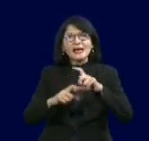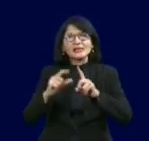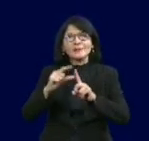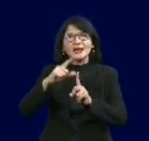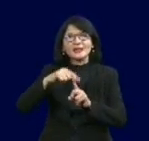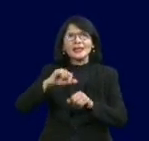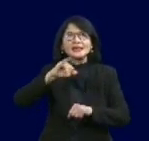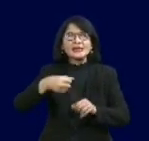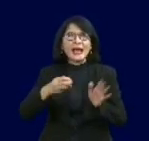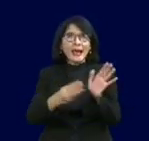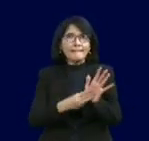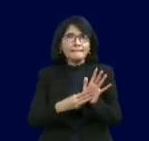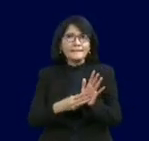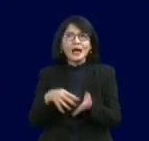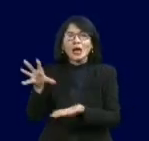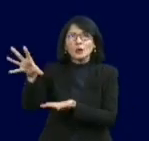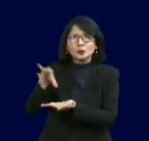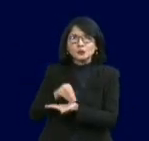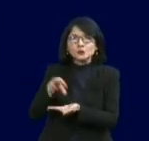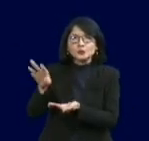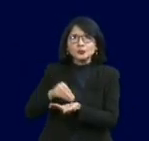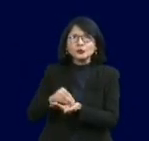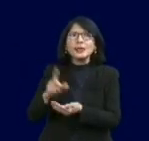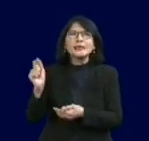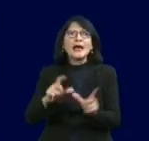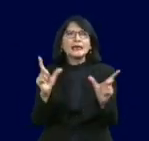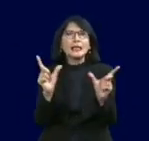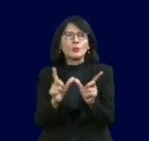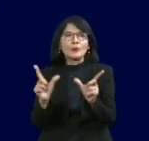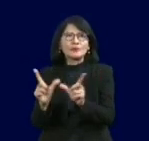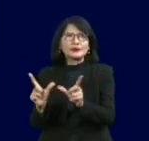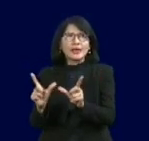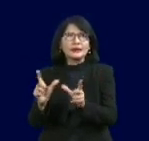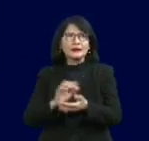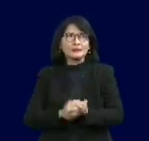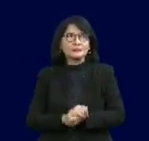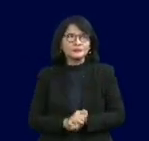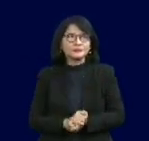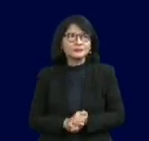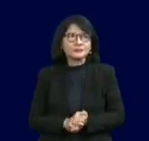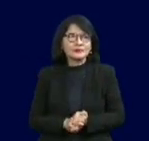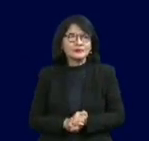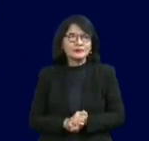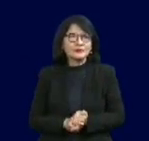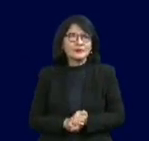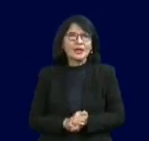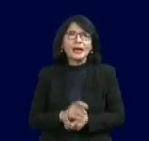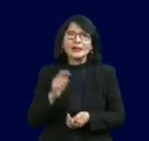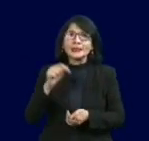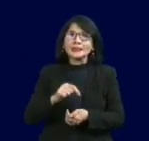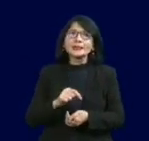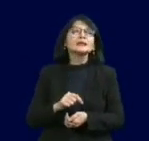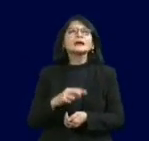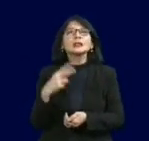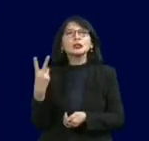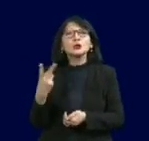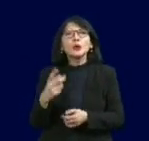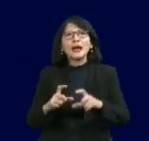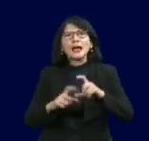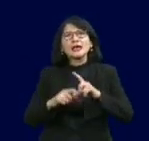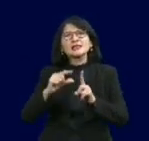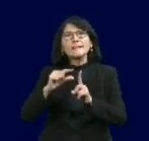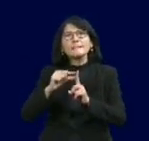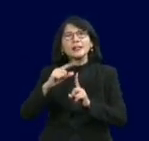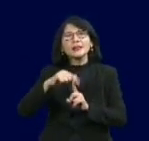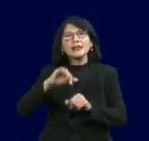SPTJM yang diunduh juga dari pada website GTK dan PDDikti. Dan ini yang kedua,